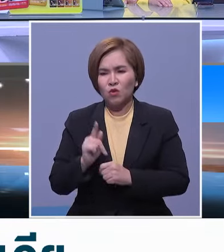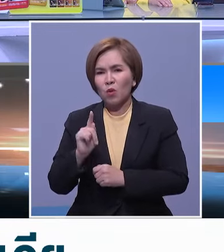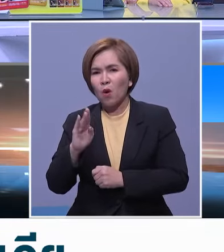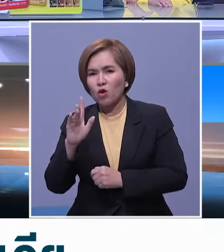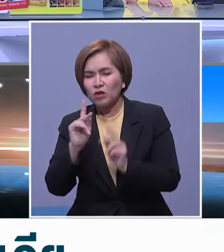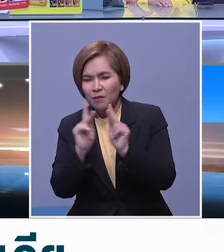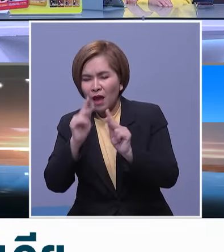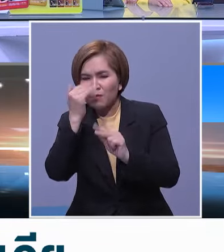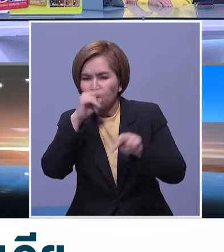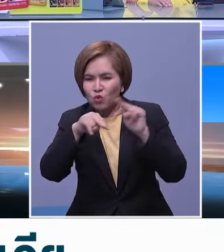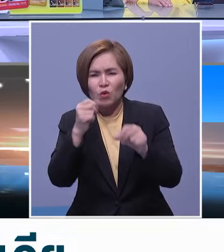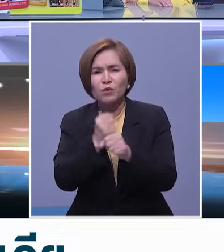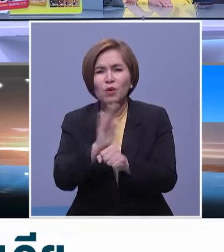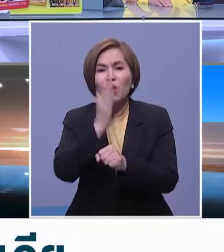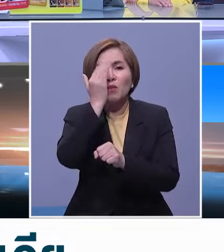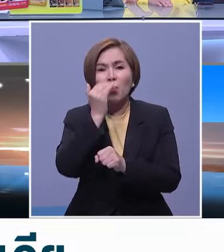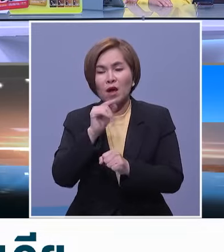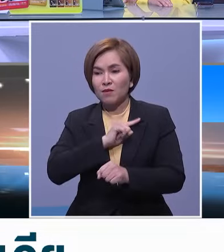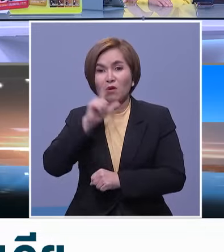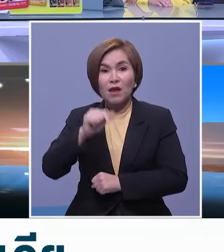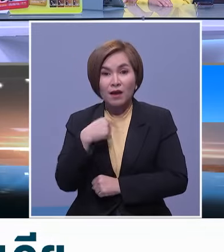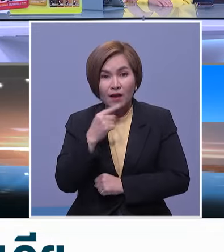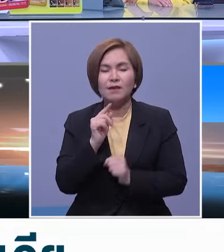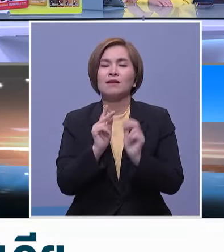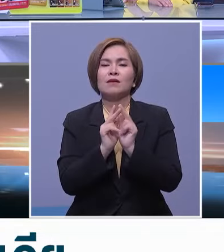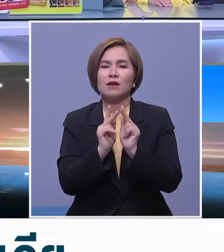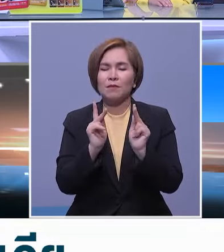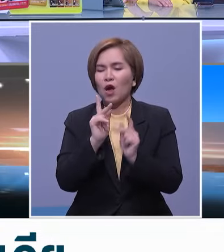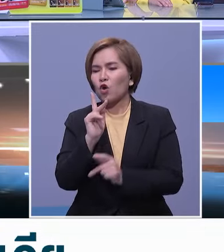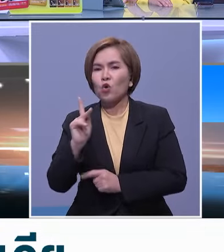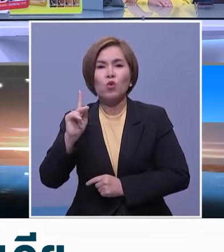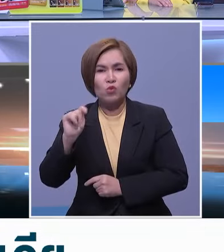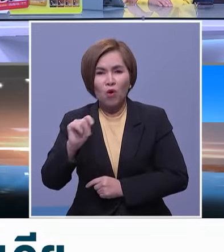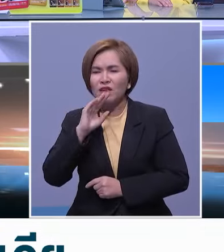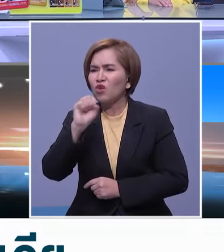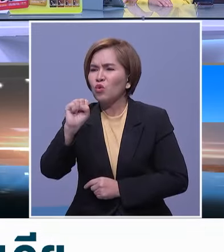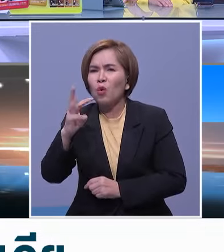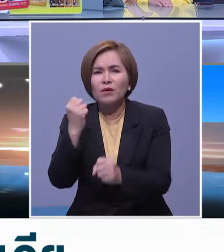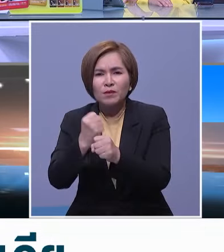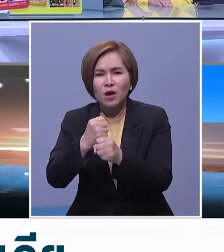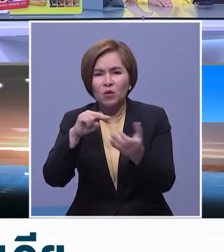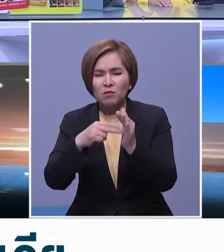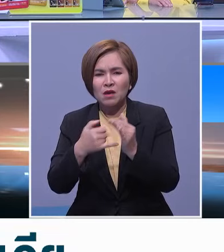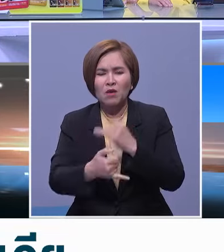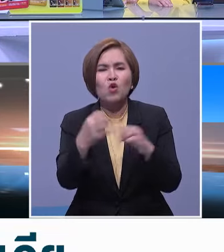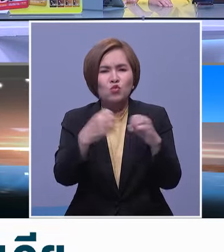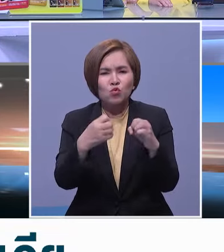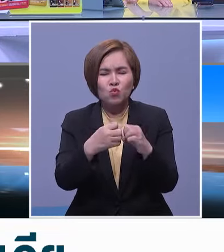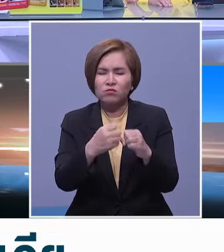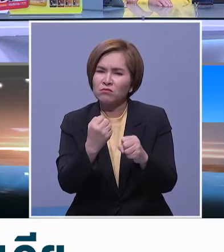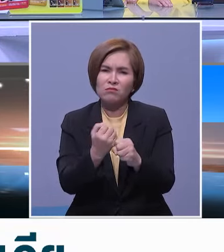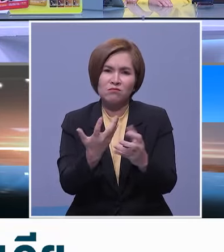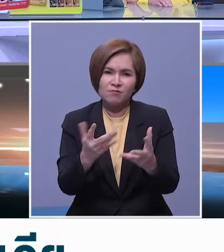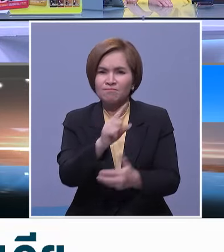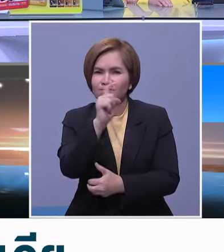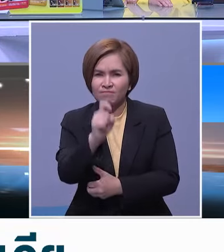แบบนี้เพราะมันเป็นหน้าที่ของกกต.ถ้าตั้งกมธ.สว.ไปตรวจสอบแบบนี้มันเป็นการแทรกแซงกกต.หรือไม่อย่างไ